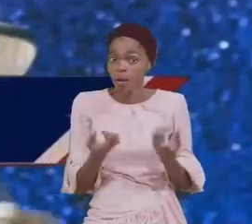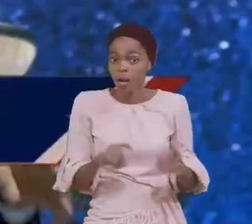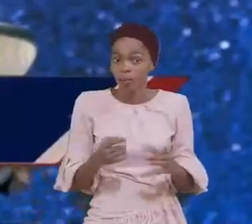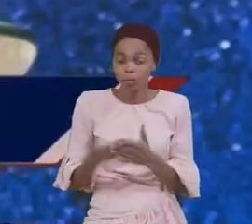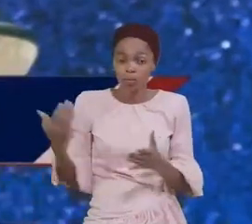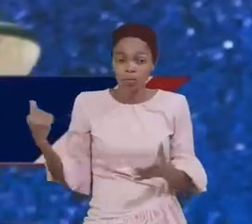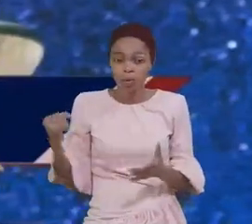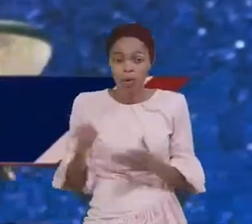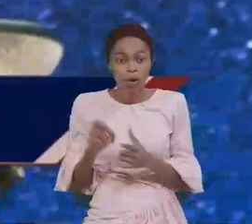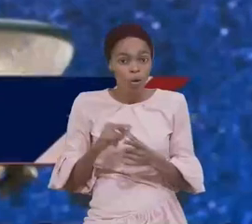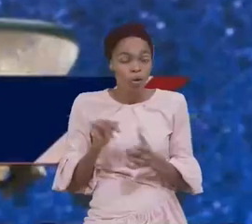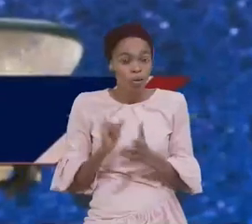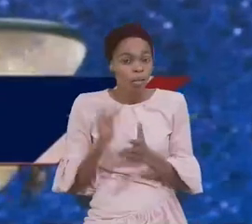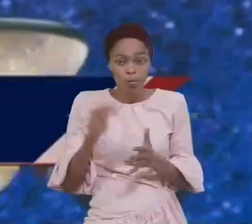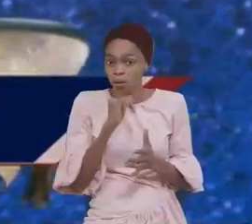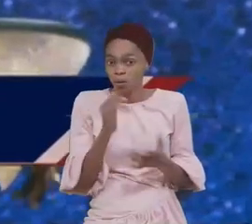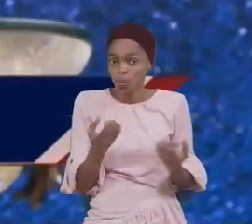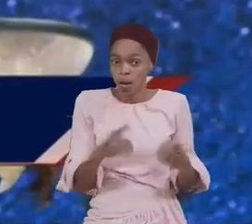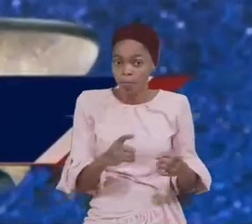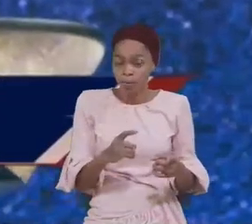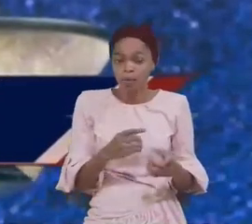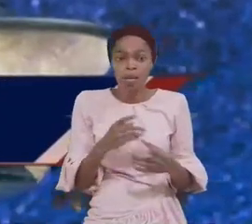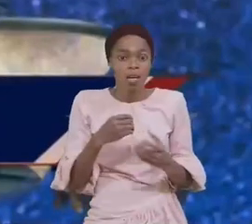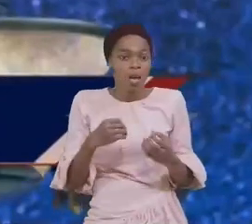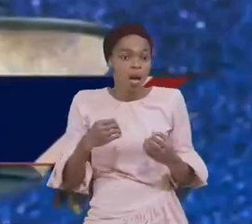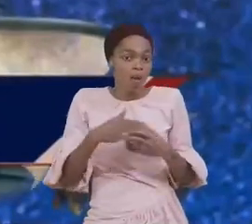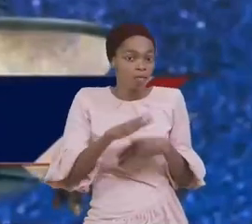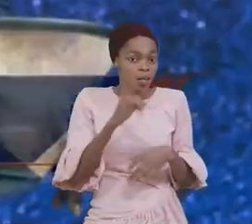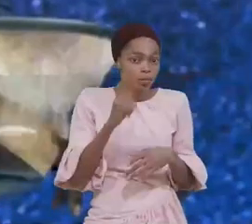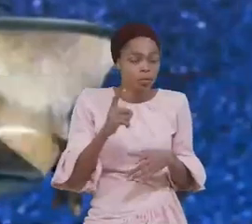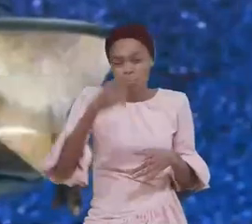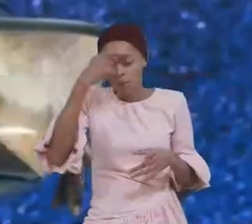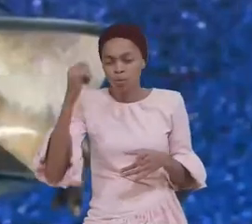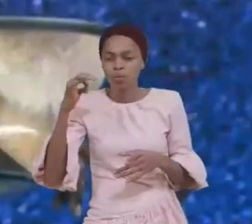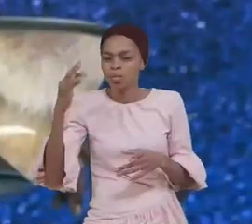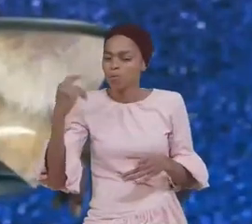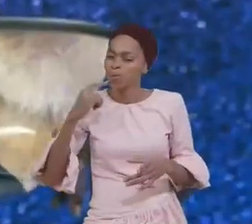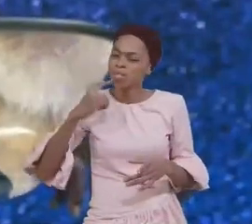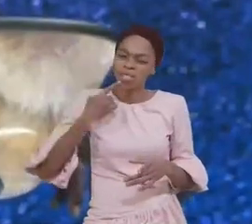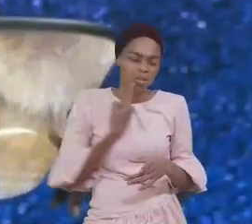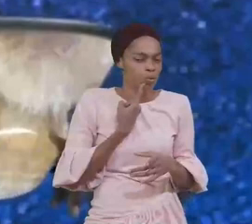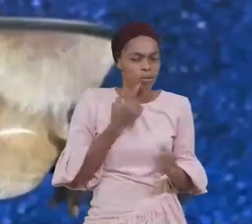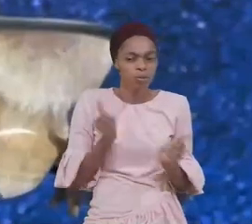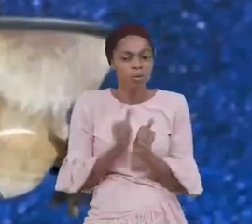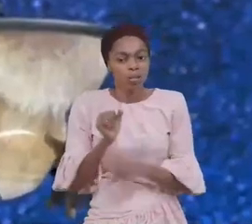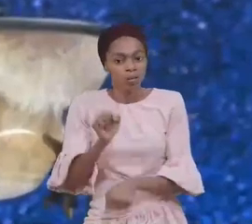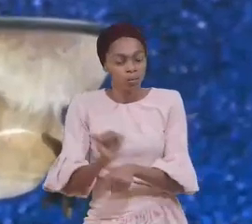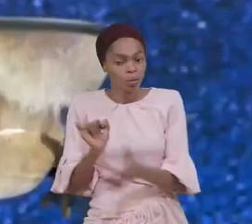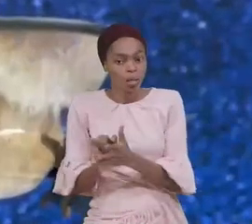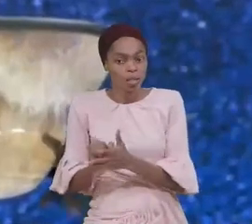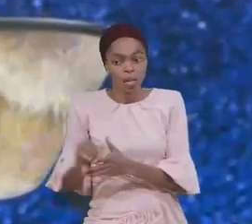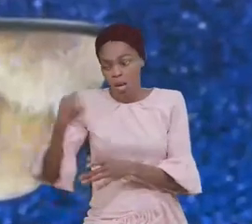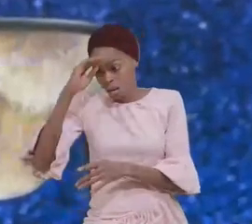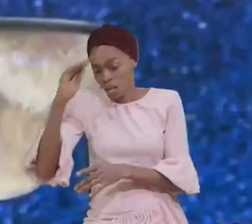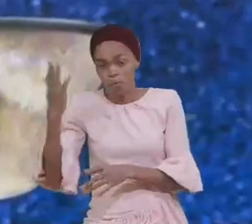pas avoir lieu après votre temps? Parce qu'ils se sont adonnés à l'œuvre qu'il leur a donné à faire et ils ont fait